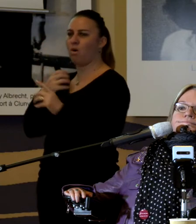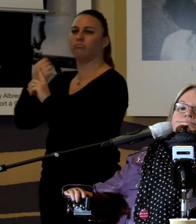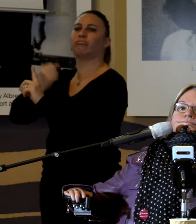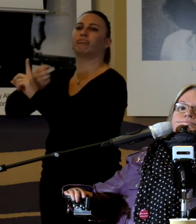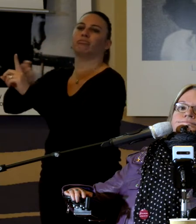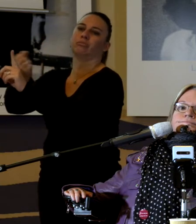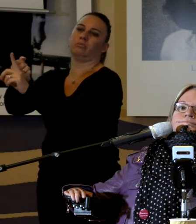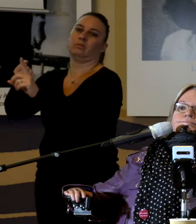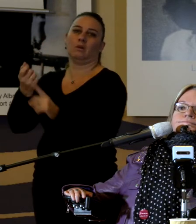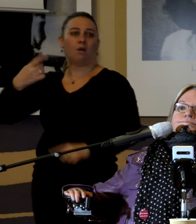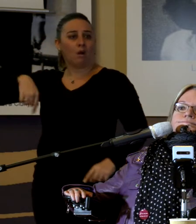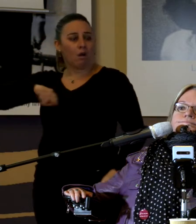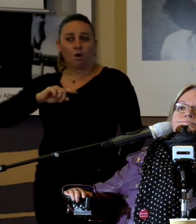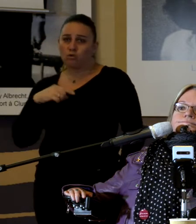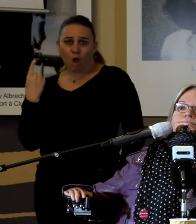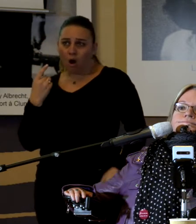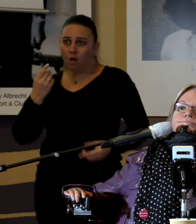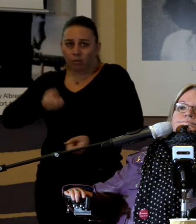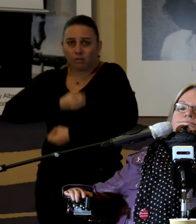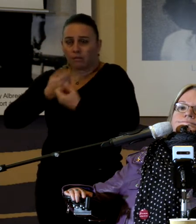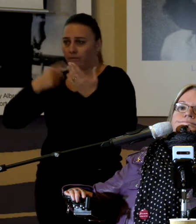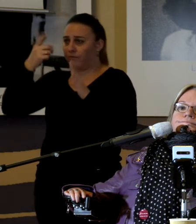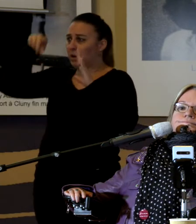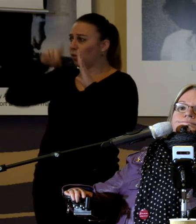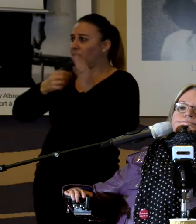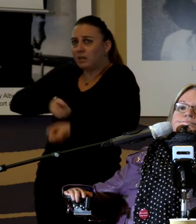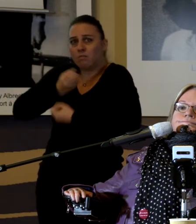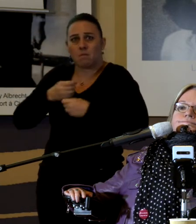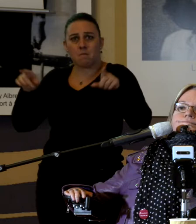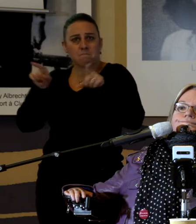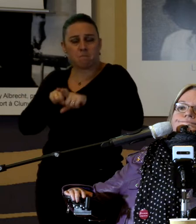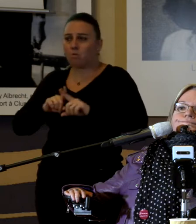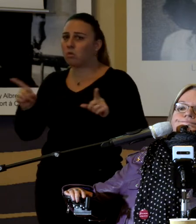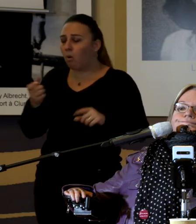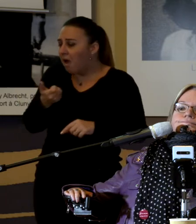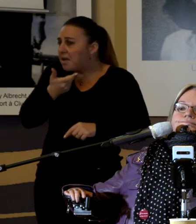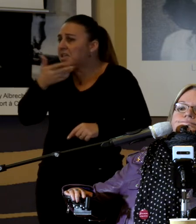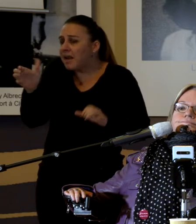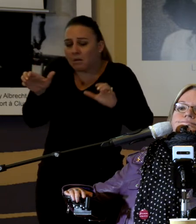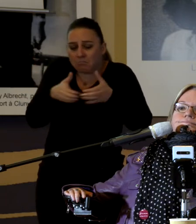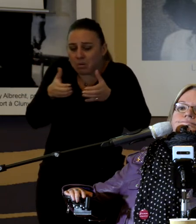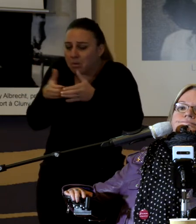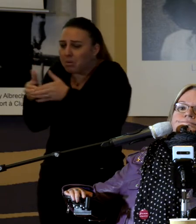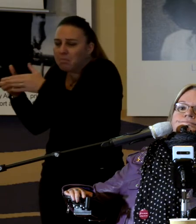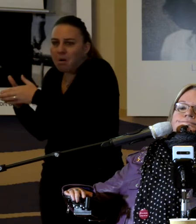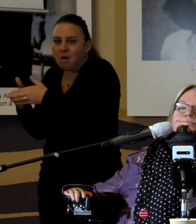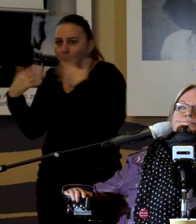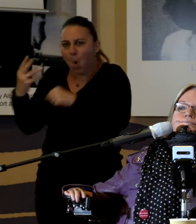Nous ne sommes pas les seuls à tenir ce discours. Ce discours, il n'est pas le fruit de quelques collectifs de dangereux